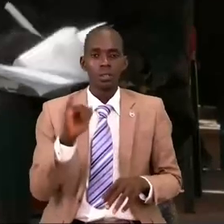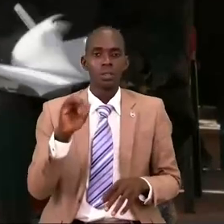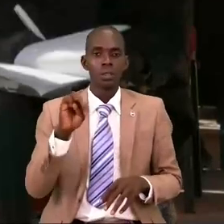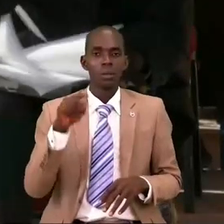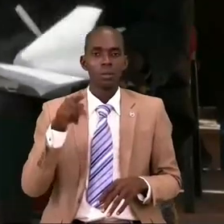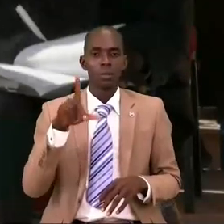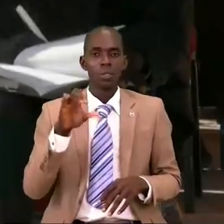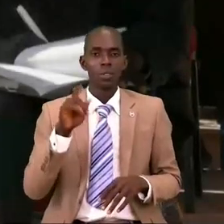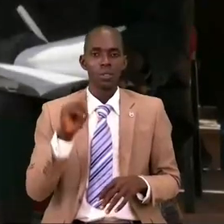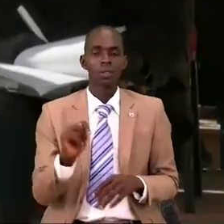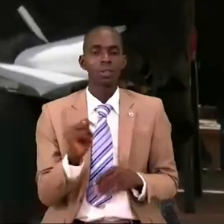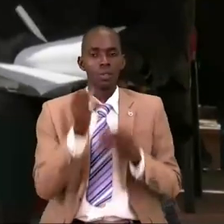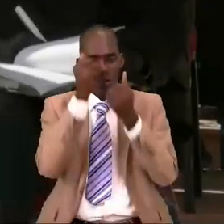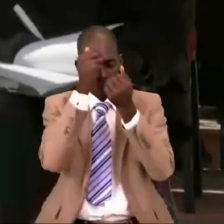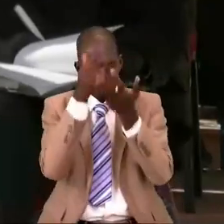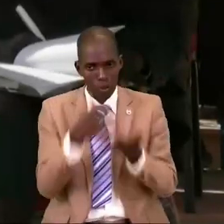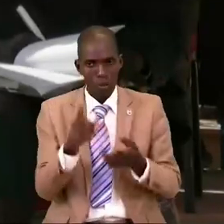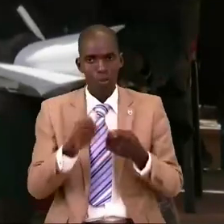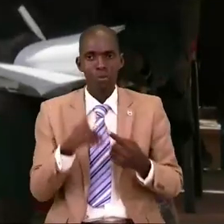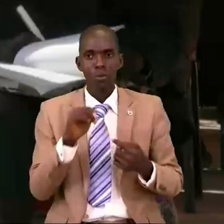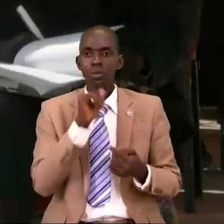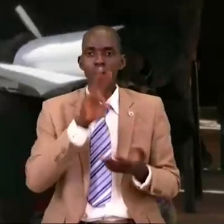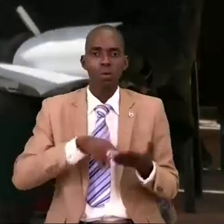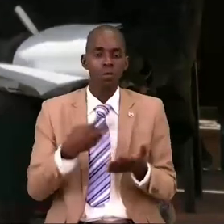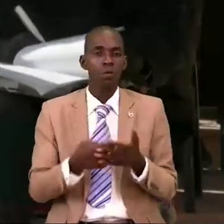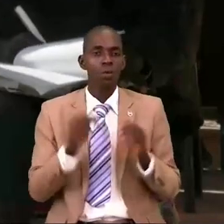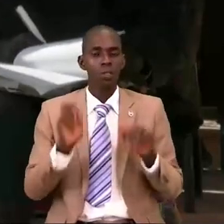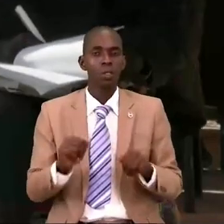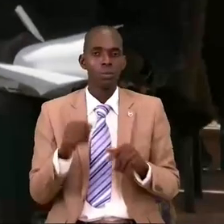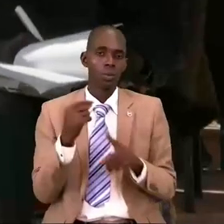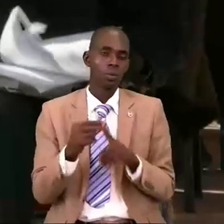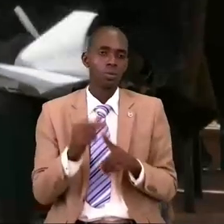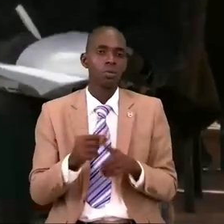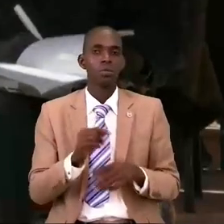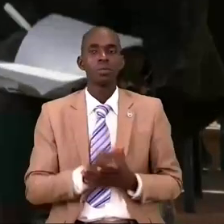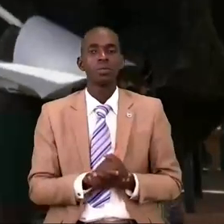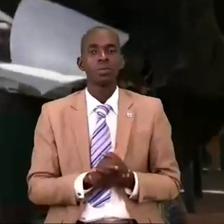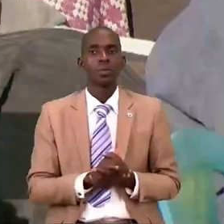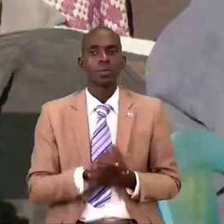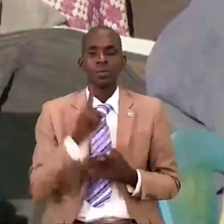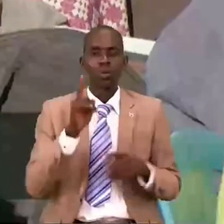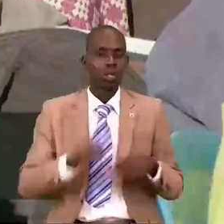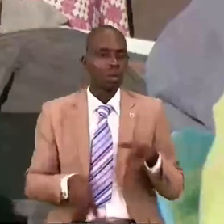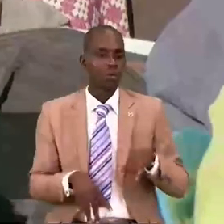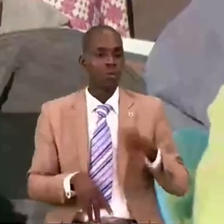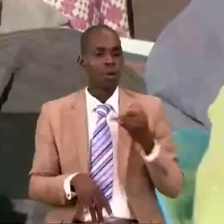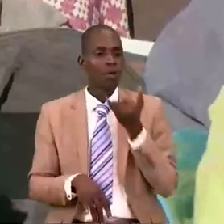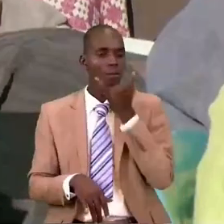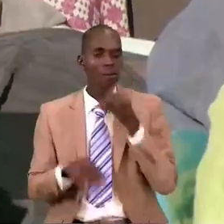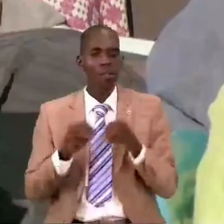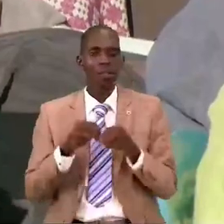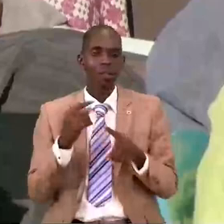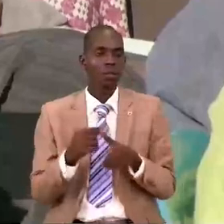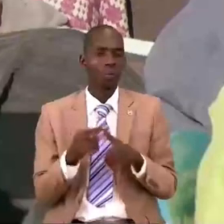Message infaillible. Vous ne pouvez pas trouver de faux dans le message. Il n'y a pas d'erreur dans le message. C'est quoi la Bible ? Est